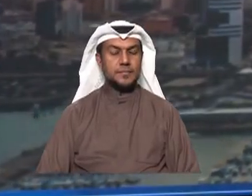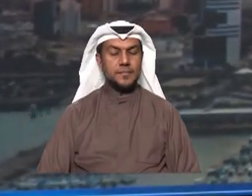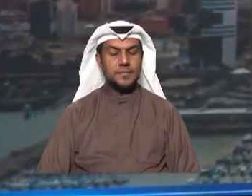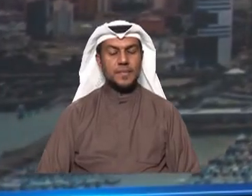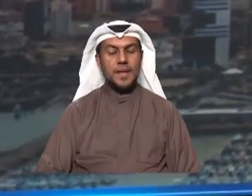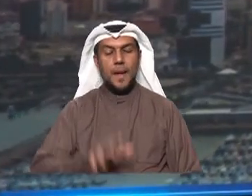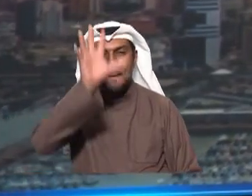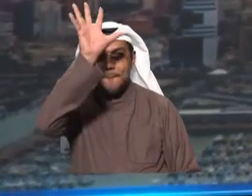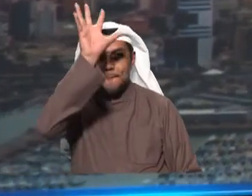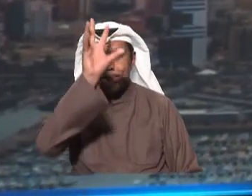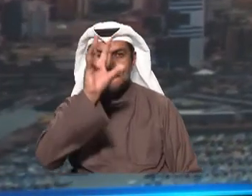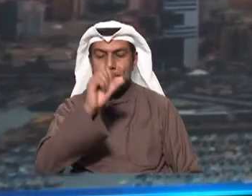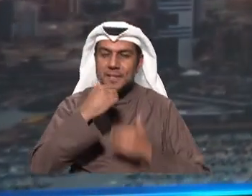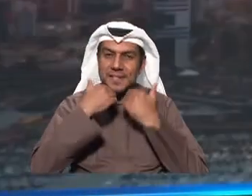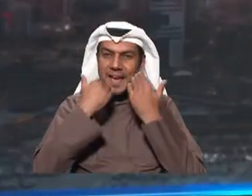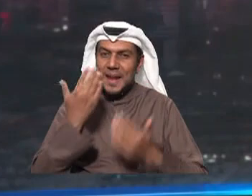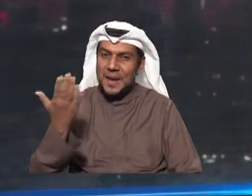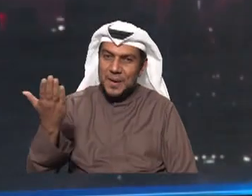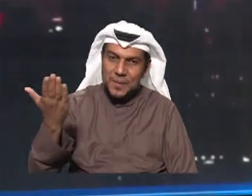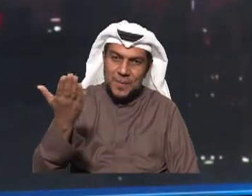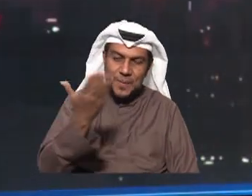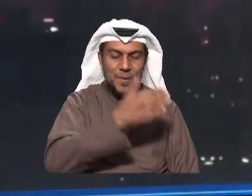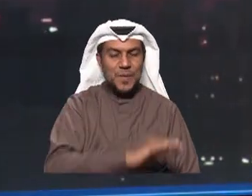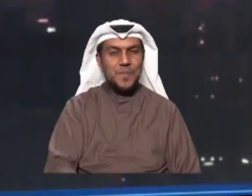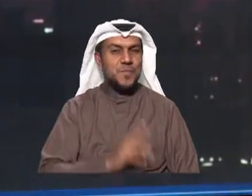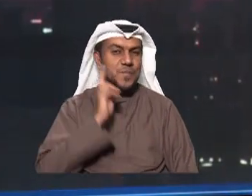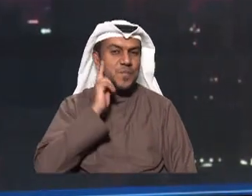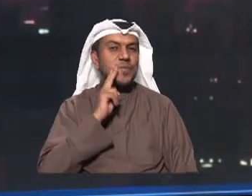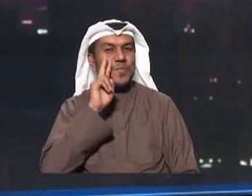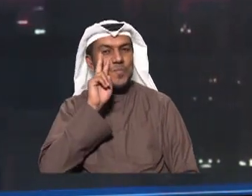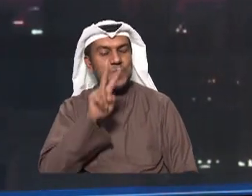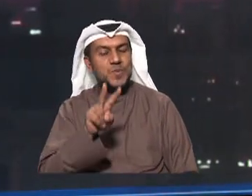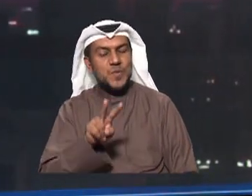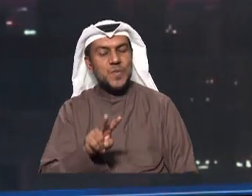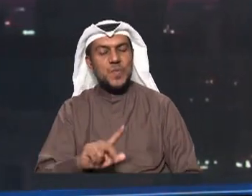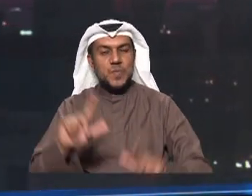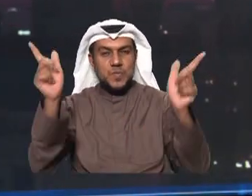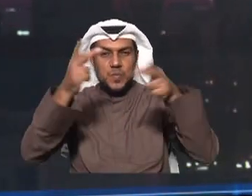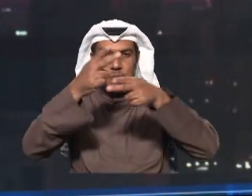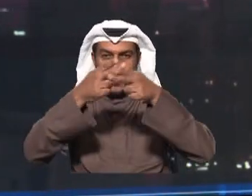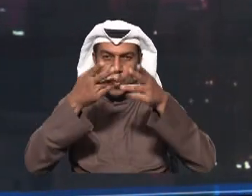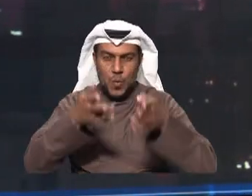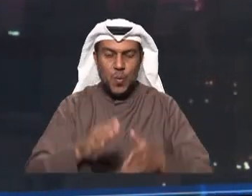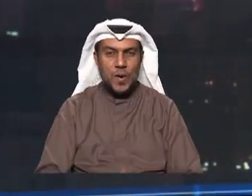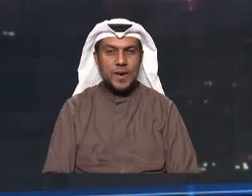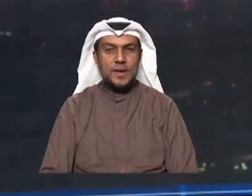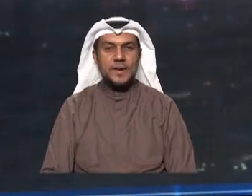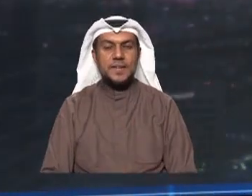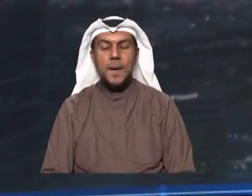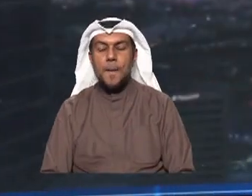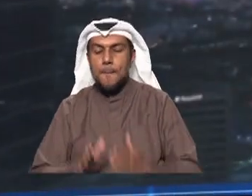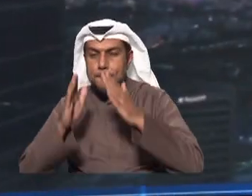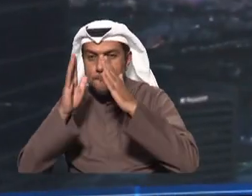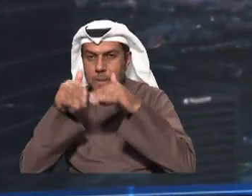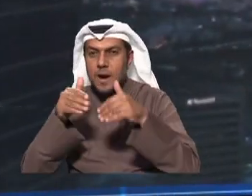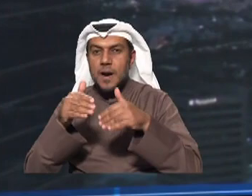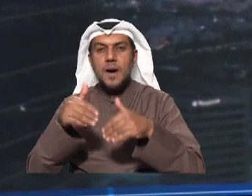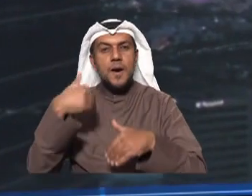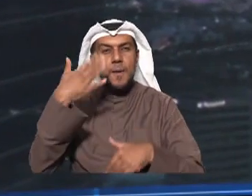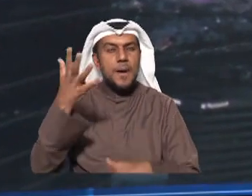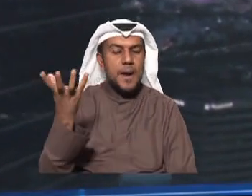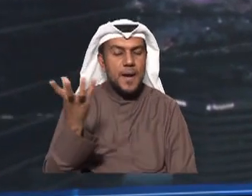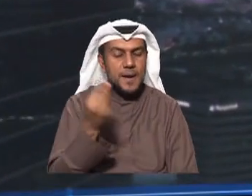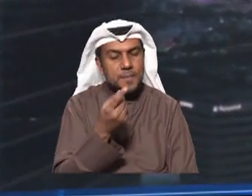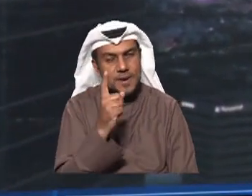مسي عليكم بالخير أعزائي المشاهدين. الأجواء الحالية أجواء باردة وتصل درجات الحرارة على معظم المناطق البرية ما بين 11 إلى 17 درجة